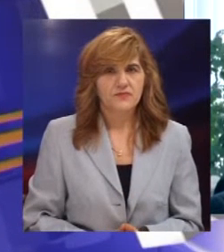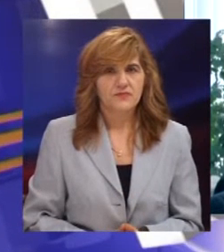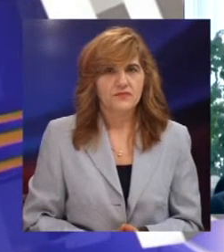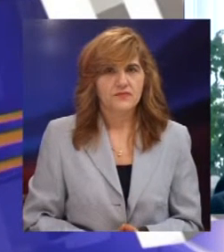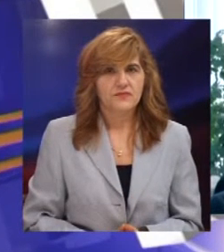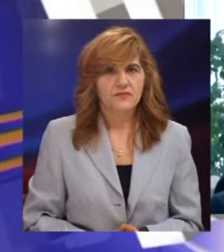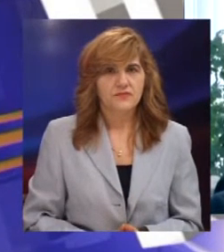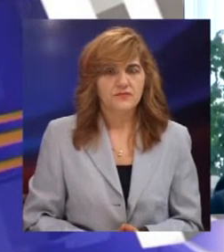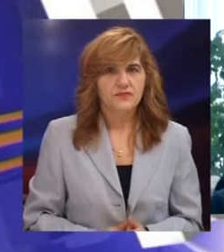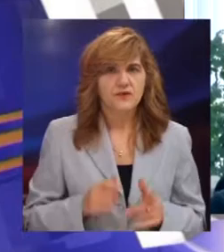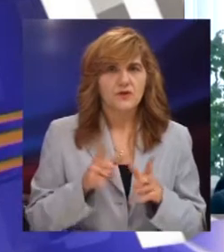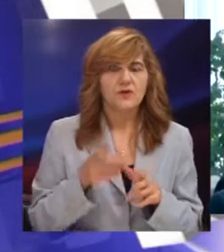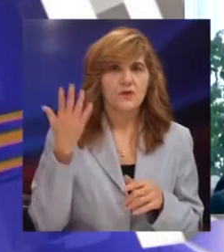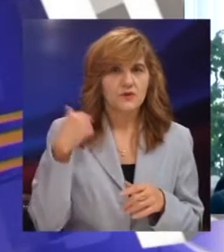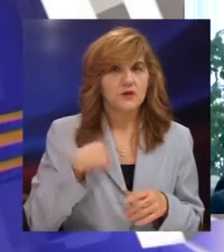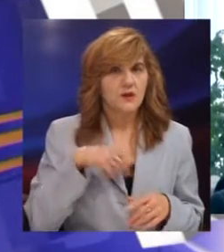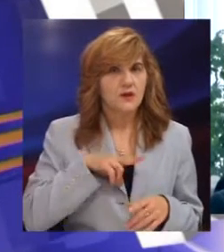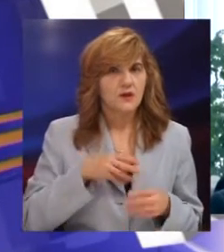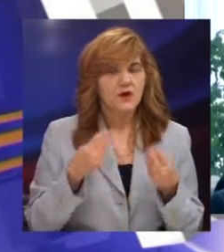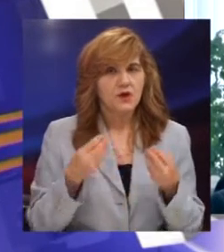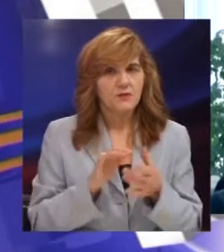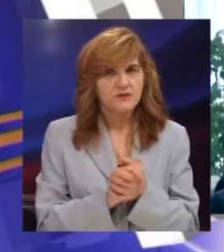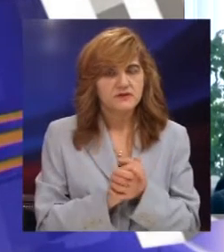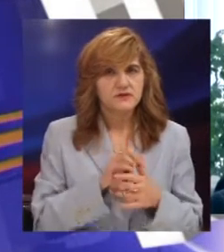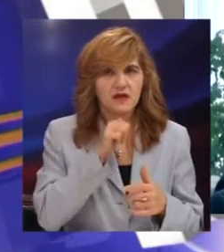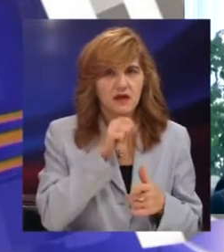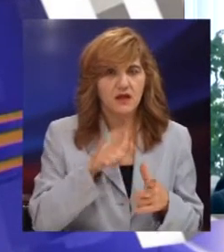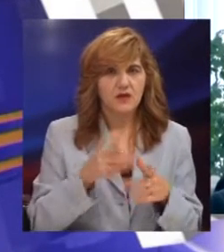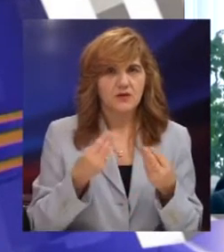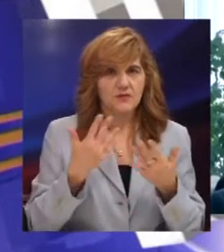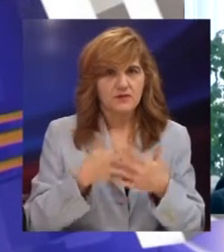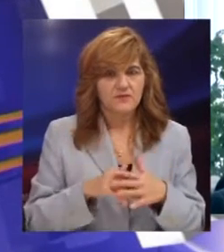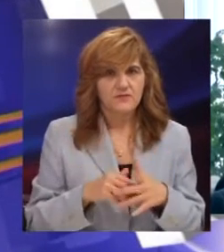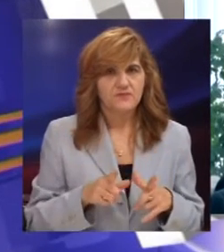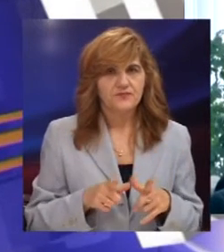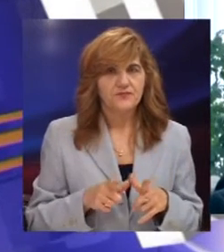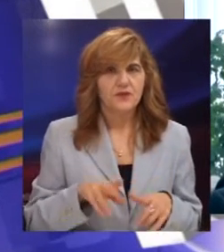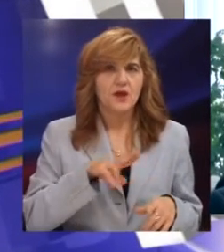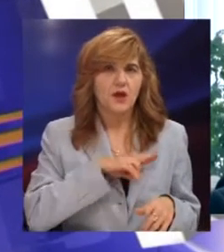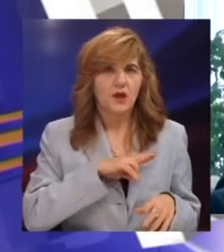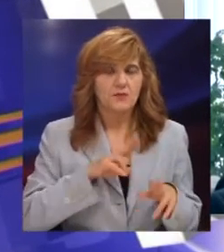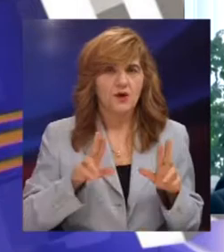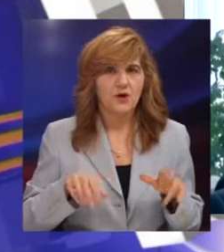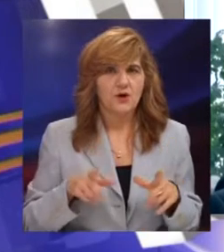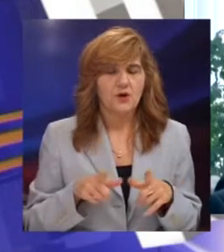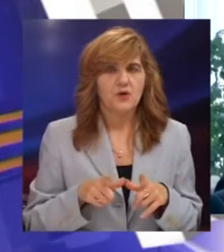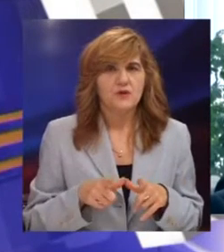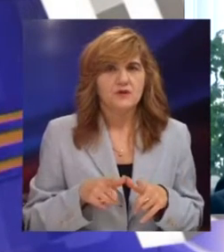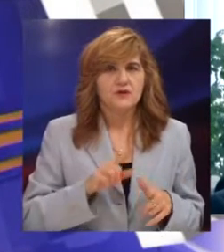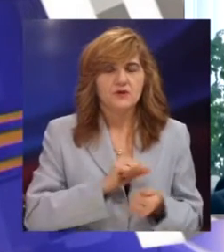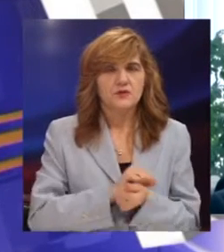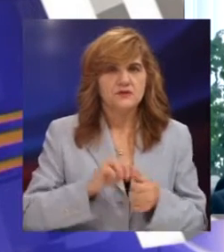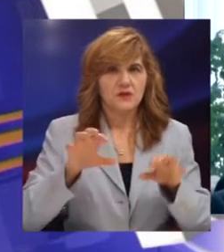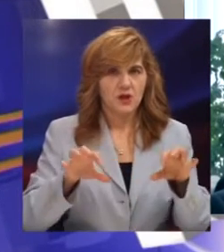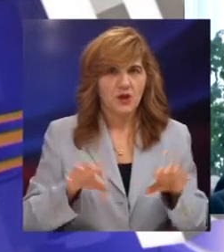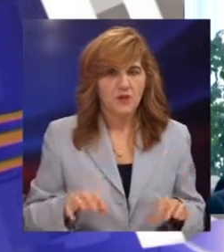Kompanija Sever ima davne prošlosti, veoma dobro saradnju sa Iranom, veoma je sposobna kompanija sa visokom tehnologijom i ima mogućnost da sarađuje sa Iranom u